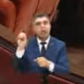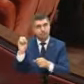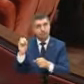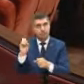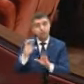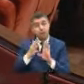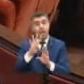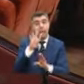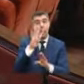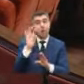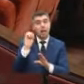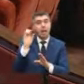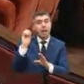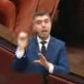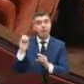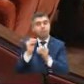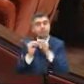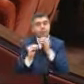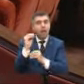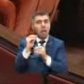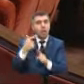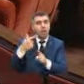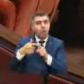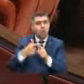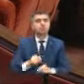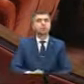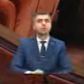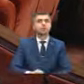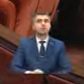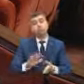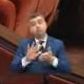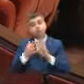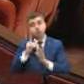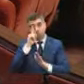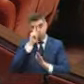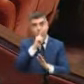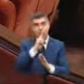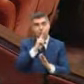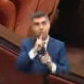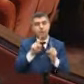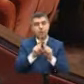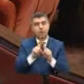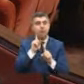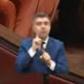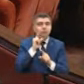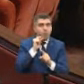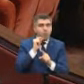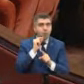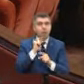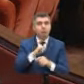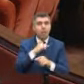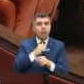40 ألف كإضافة جديدة. ومن المتوقع أن يصل عدد المستفيدين والمستفيدات من هذه الخدمة في